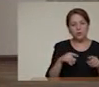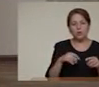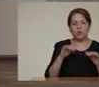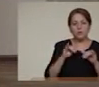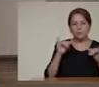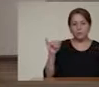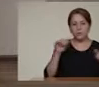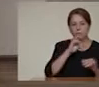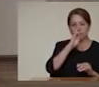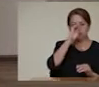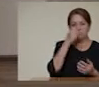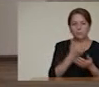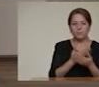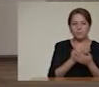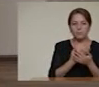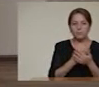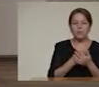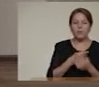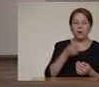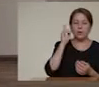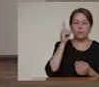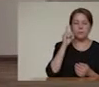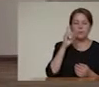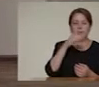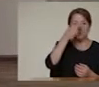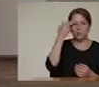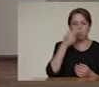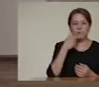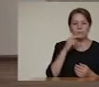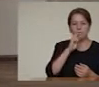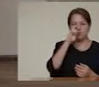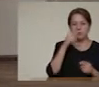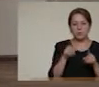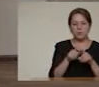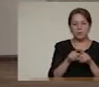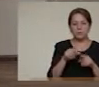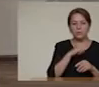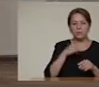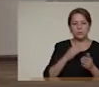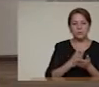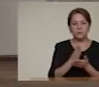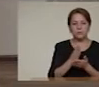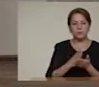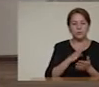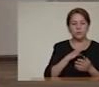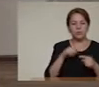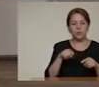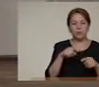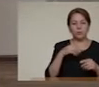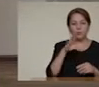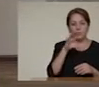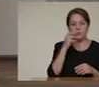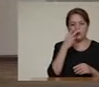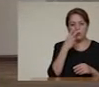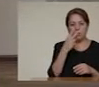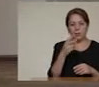qadimgi davlatlar, masalan, qadimgi Rim davlati ham o'z xizmatini ko'rsata boshladi. Ushbu rasmlarda e'tibor bering,